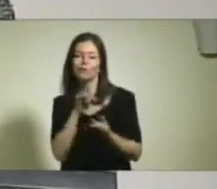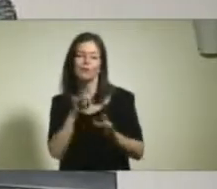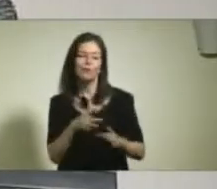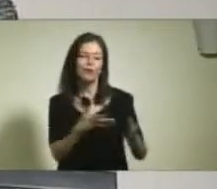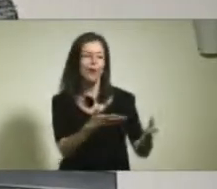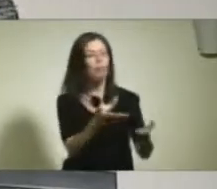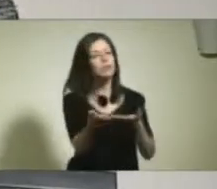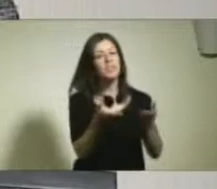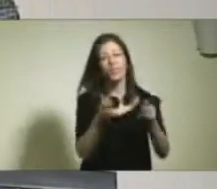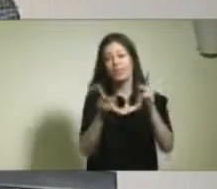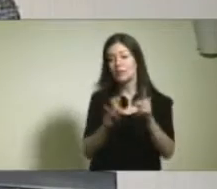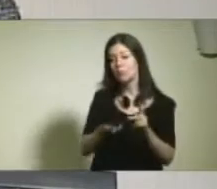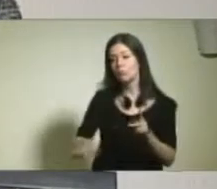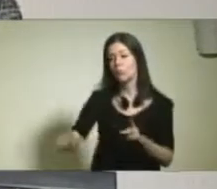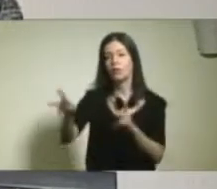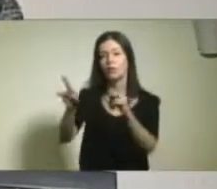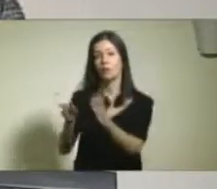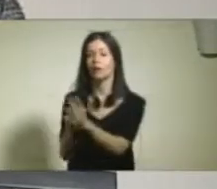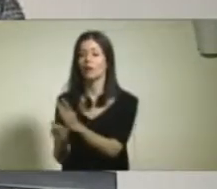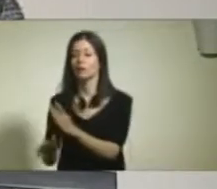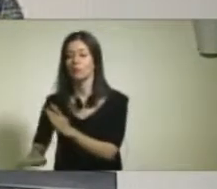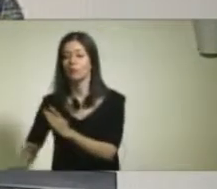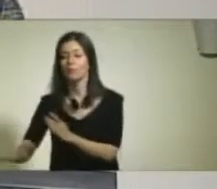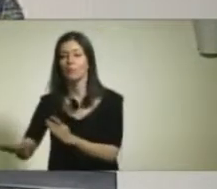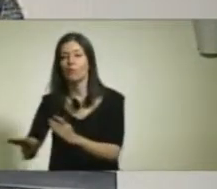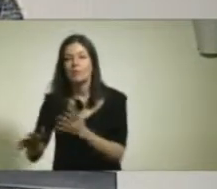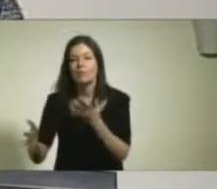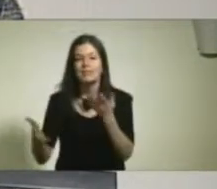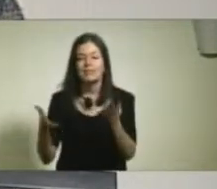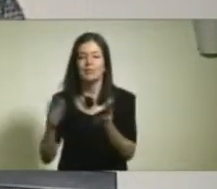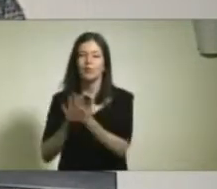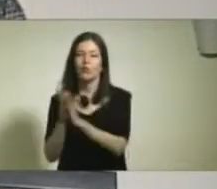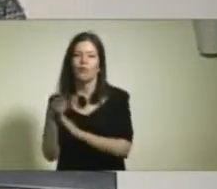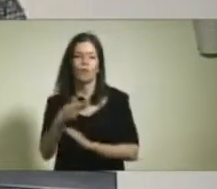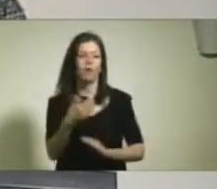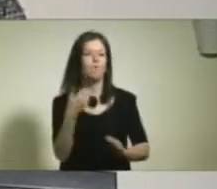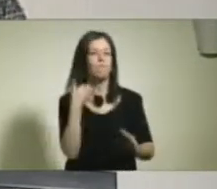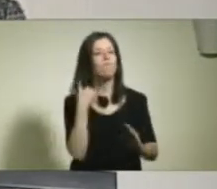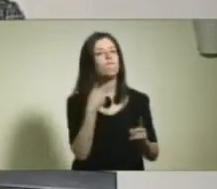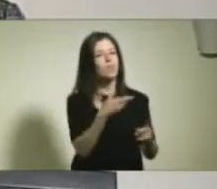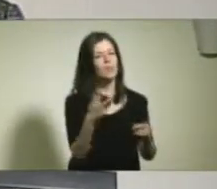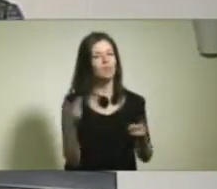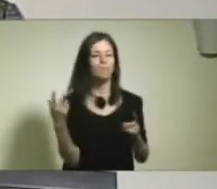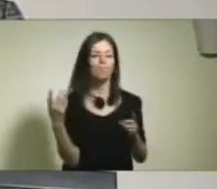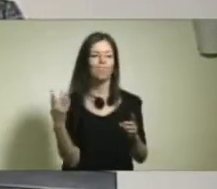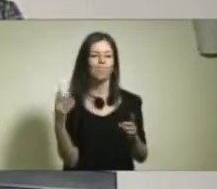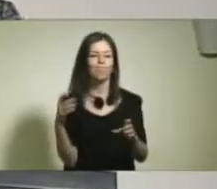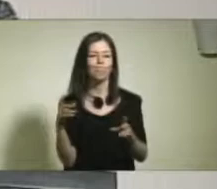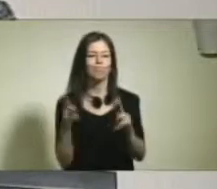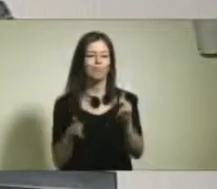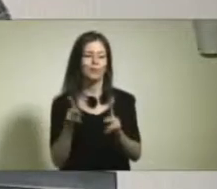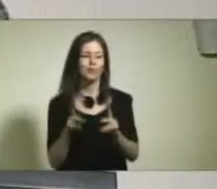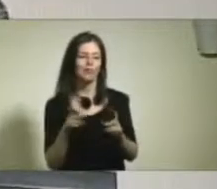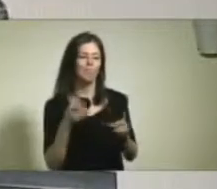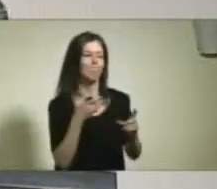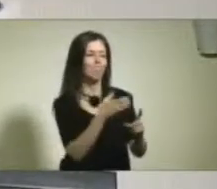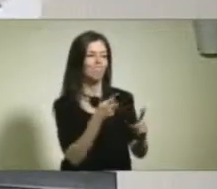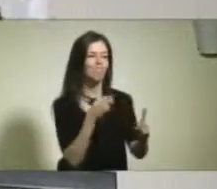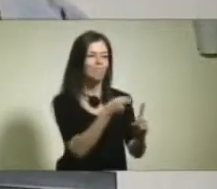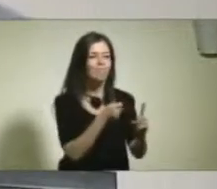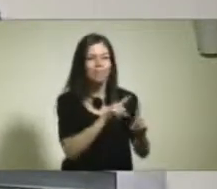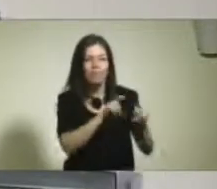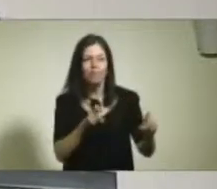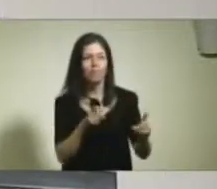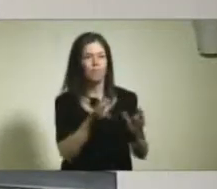public qu'on donne aux plus défavorisés, on est vraiment victime de ces incivilités au niveau des postiers.